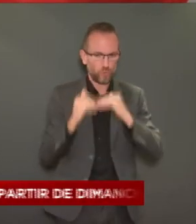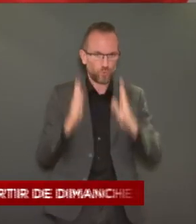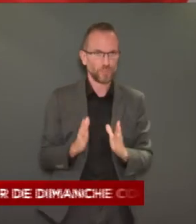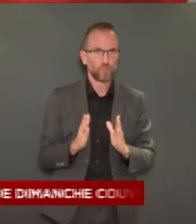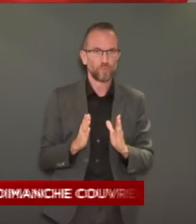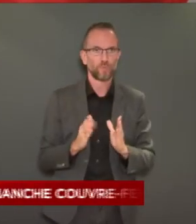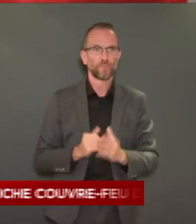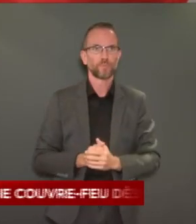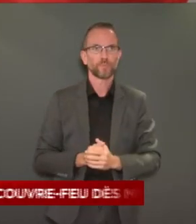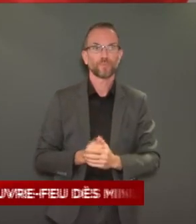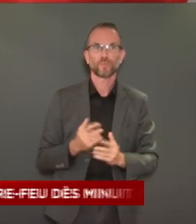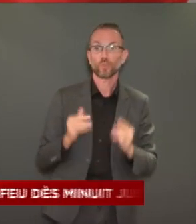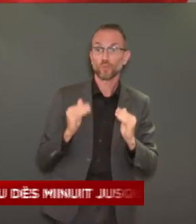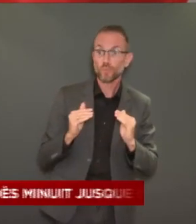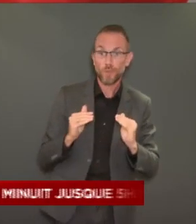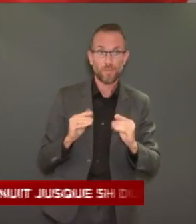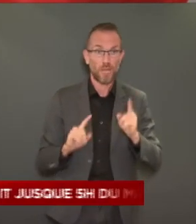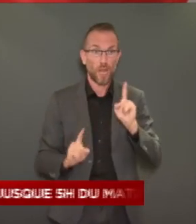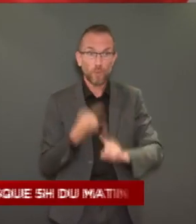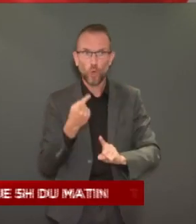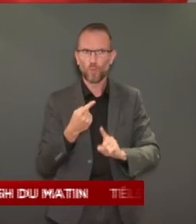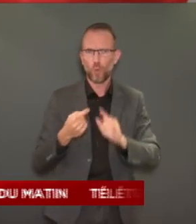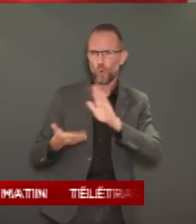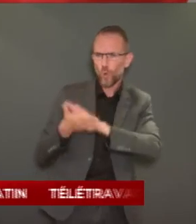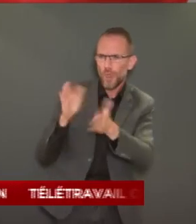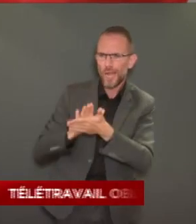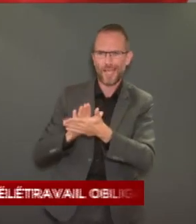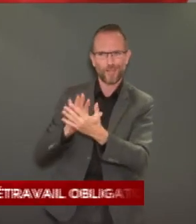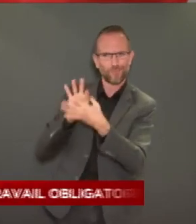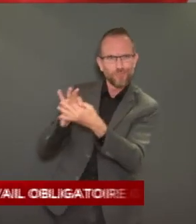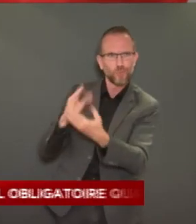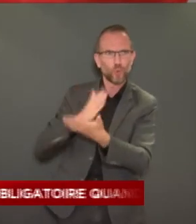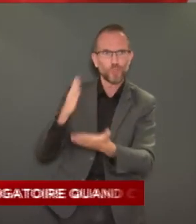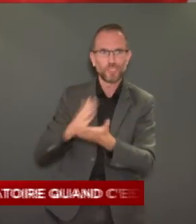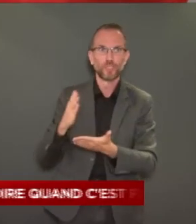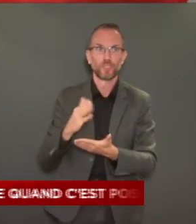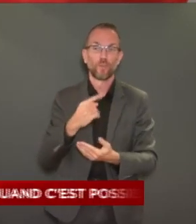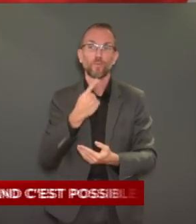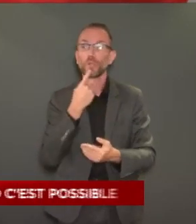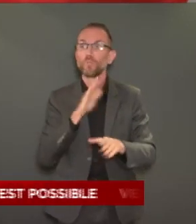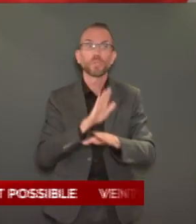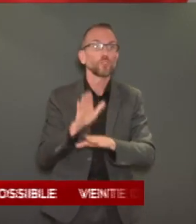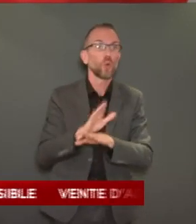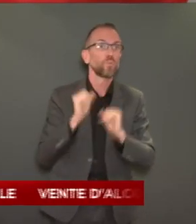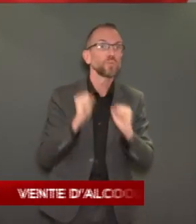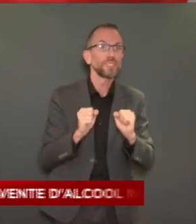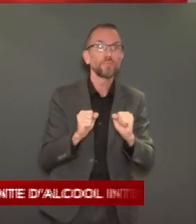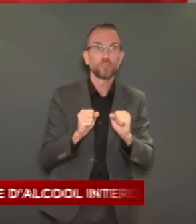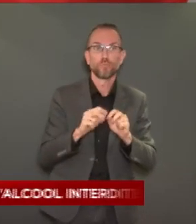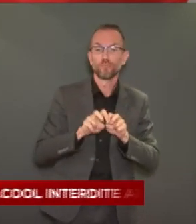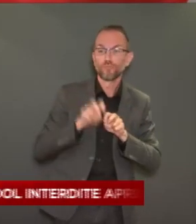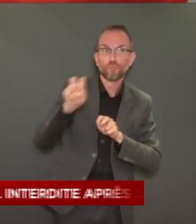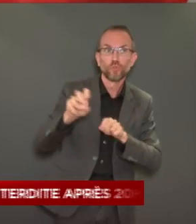travailleurs et donc, par exemple, planifier des heures de retour bien organisées est autorisé, même si